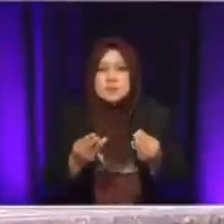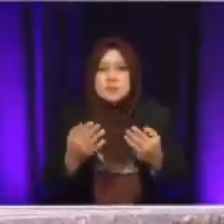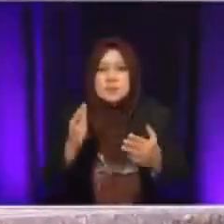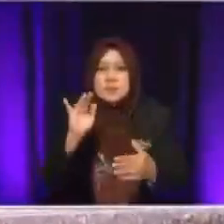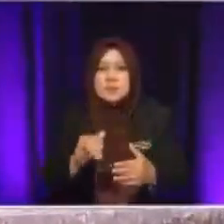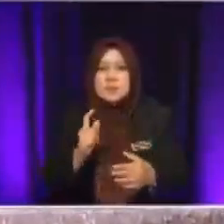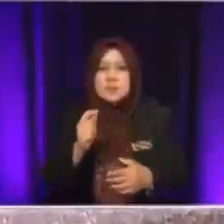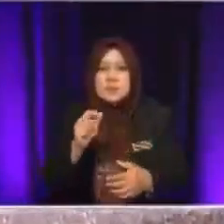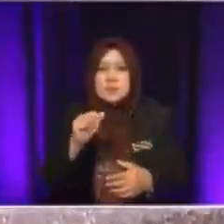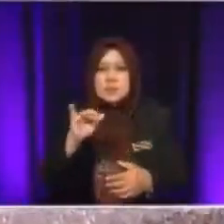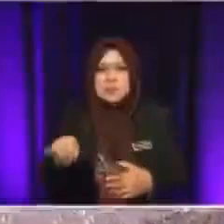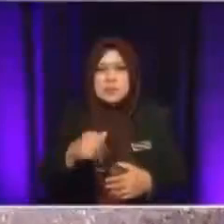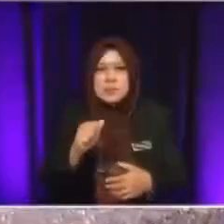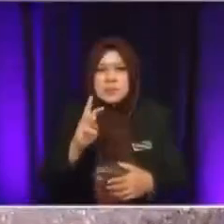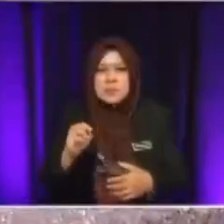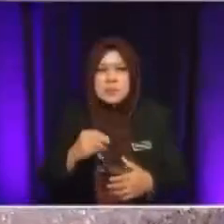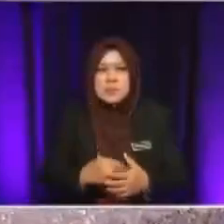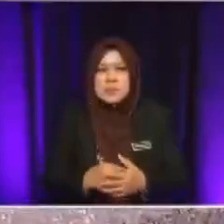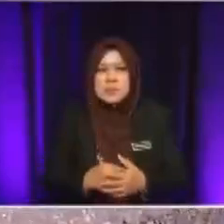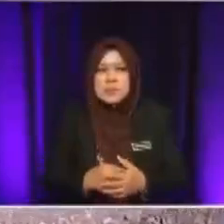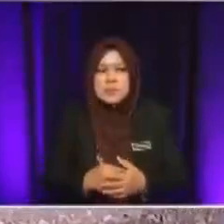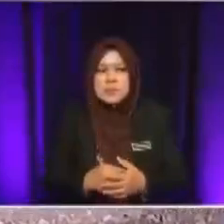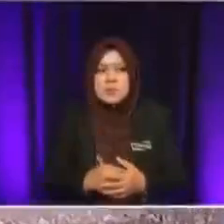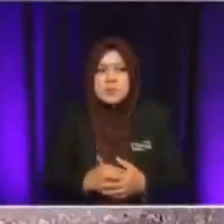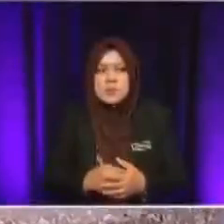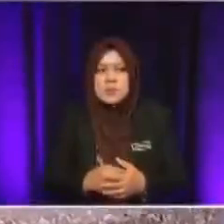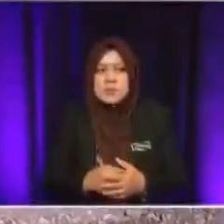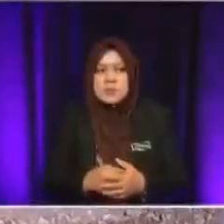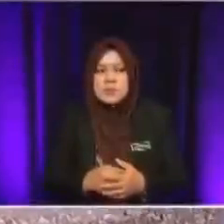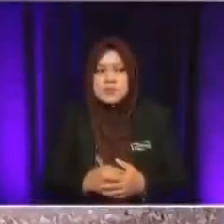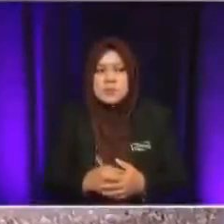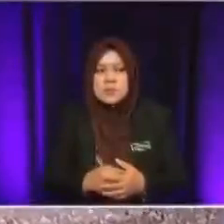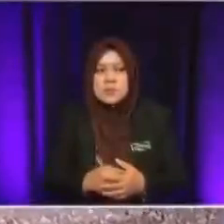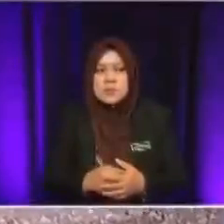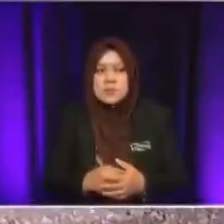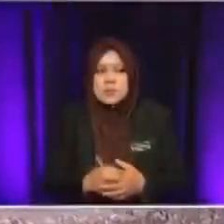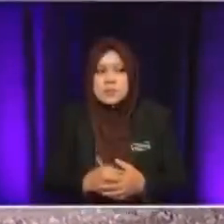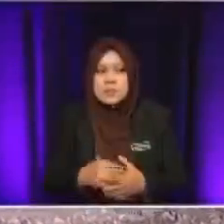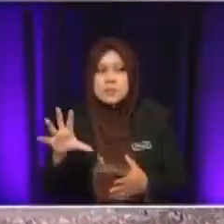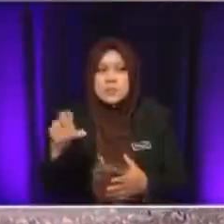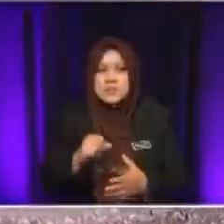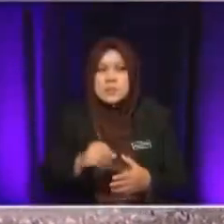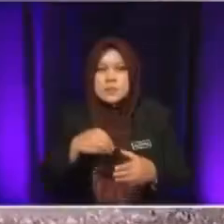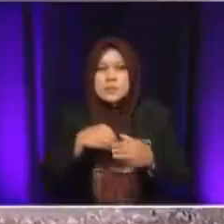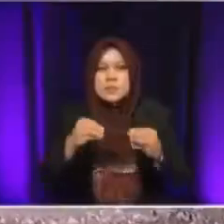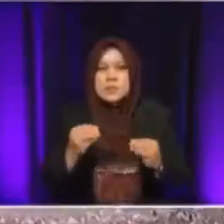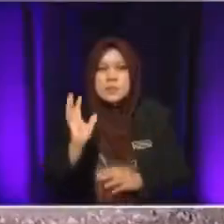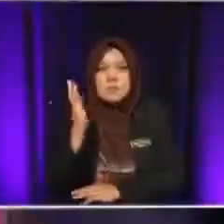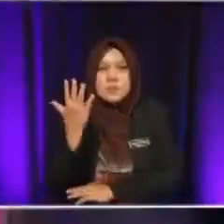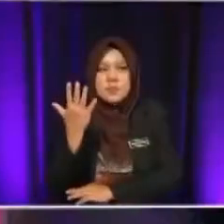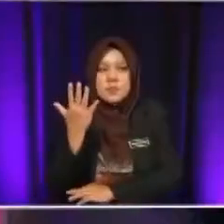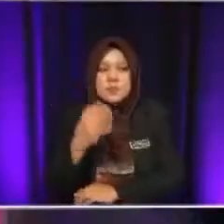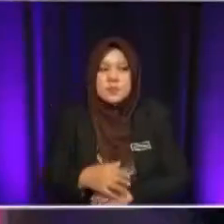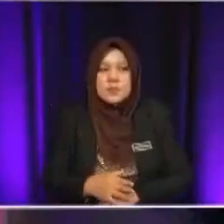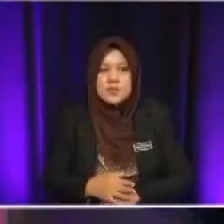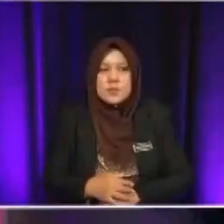tajam. Okey, so kita bengkokkan sikit salur ni supaya dia jatuh ke bawah. Okey, kita ambil tanaman ni. Okey, bayam